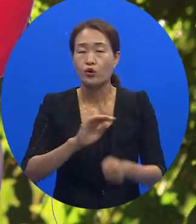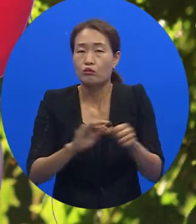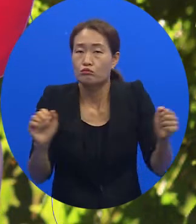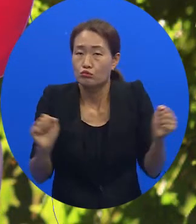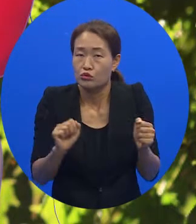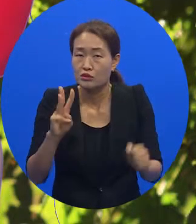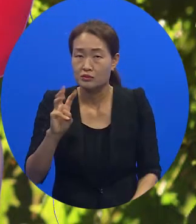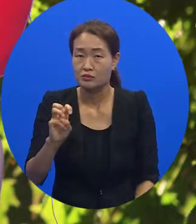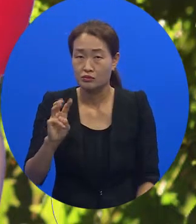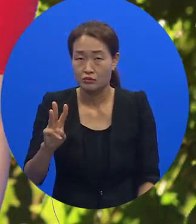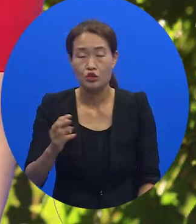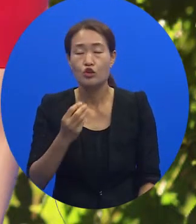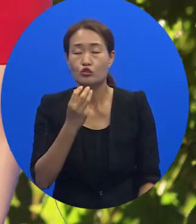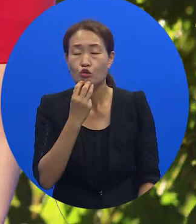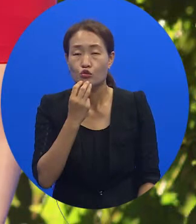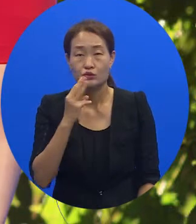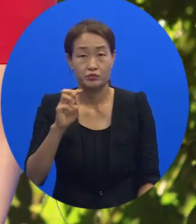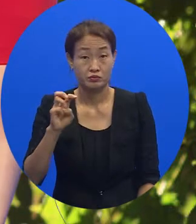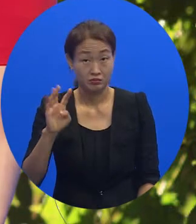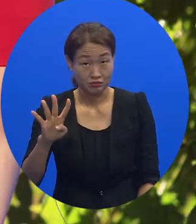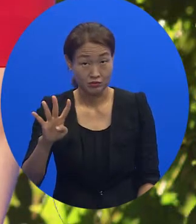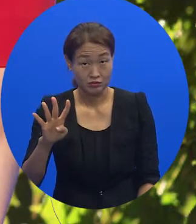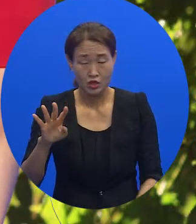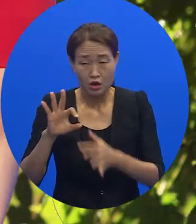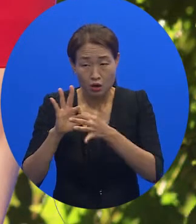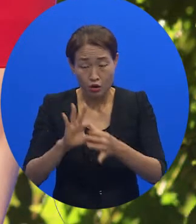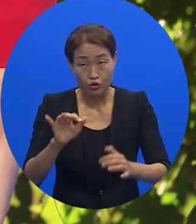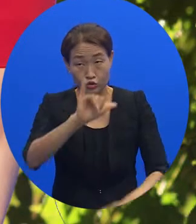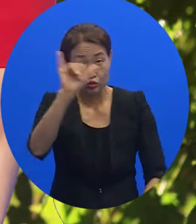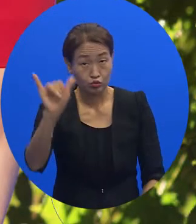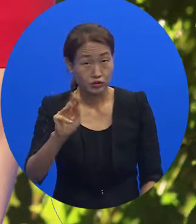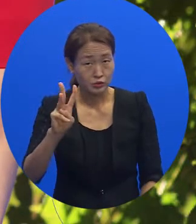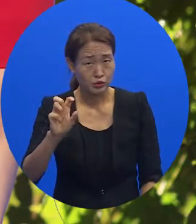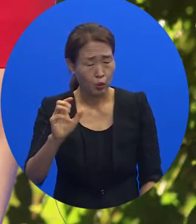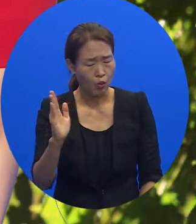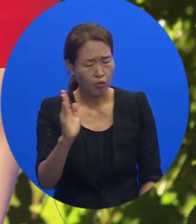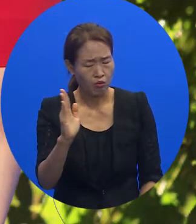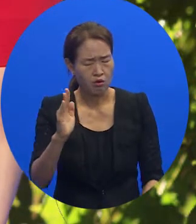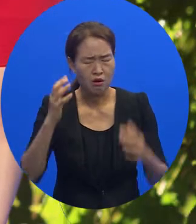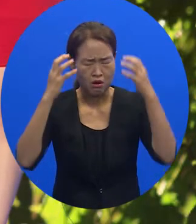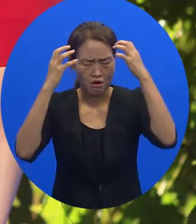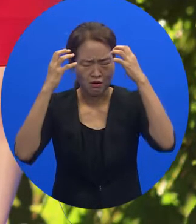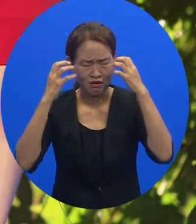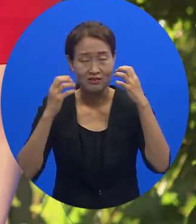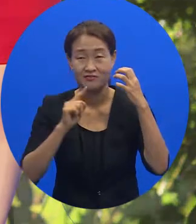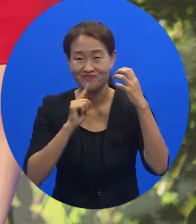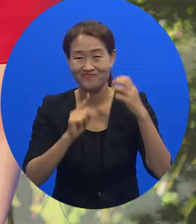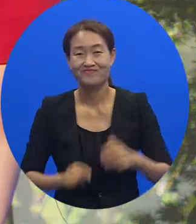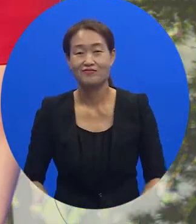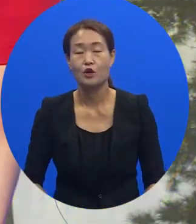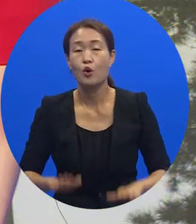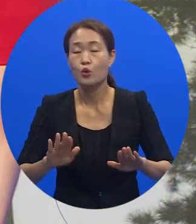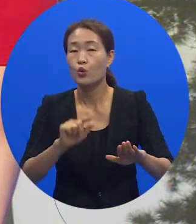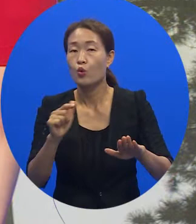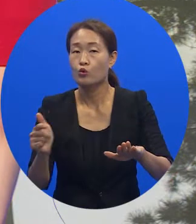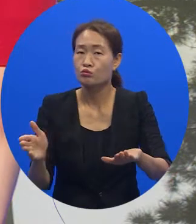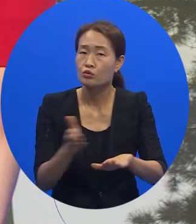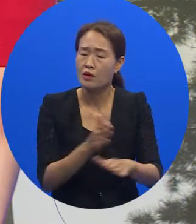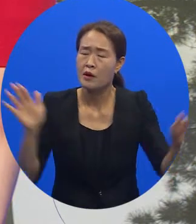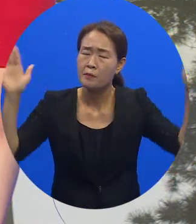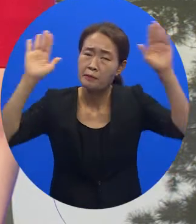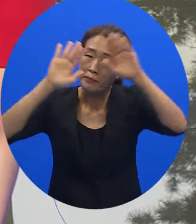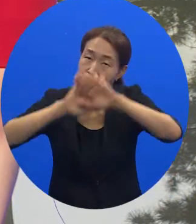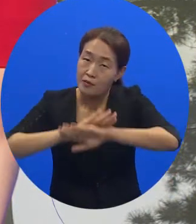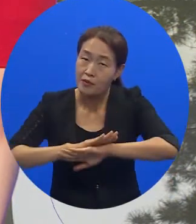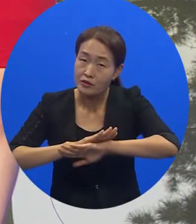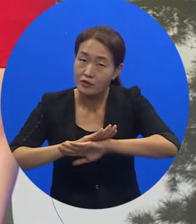서울은 34도가 예상돼 전국이 35도 안팎까지 올라 무덥겠습니다. 오늘 오후부터 밤